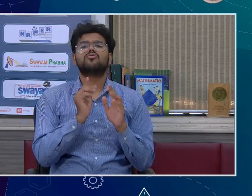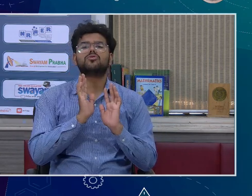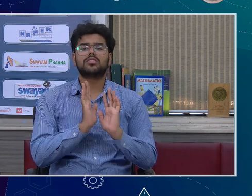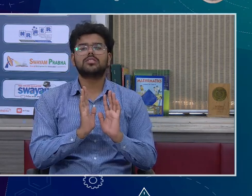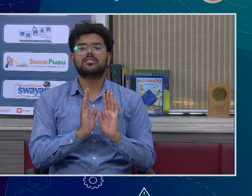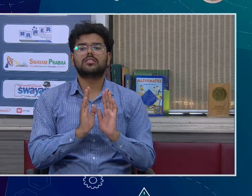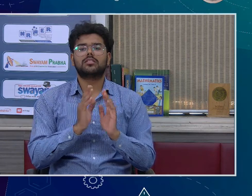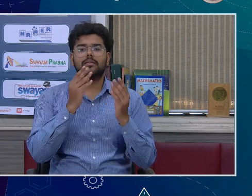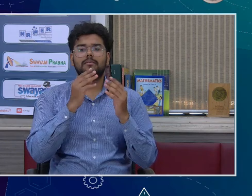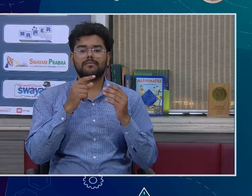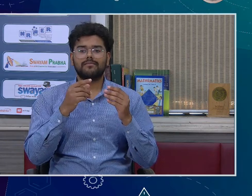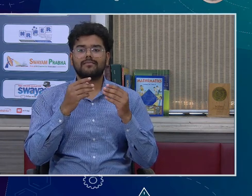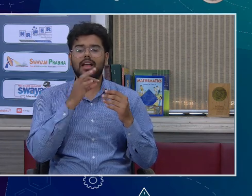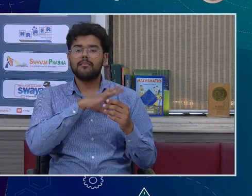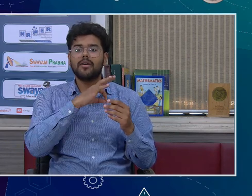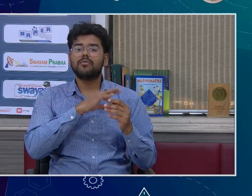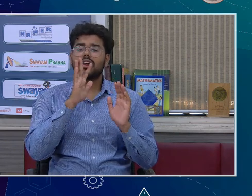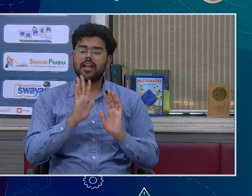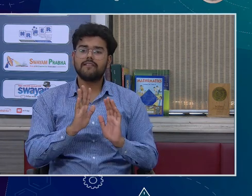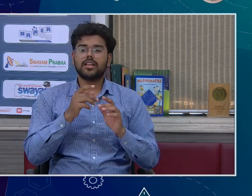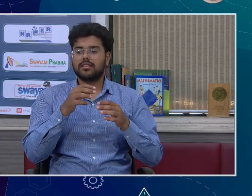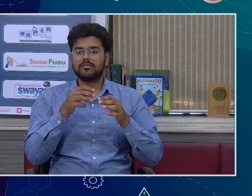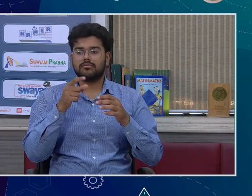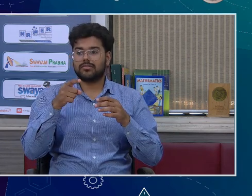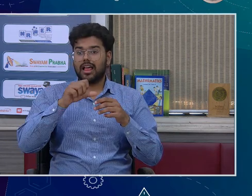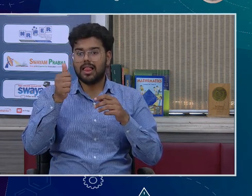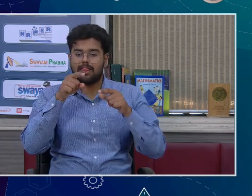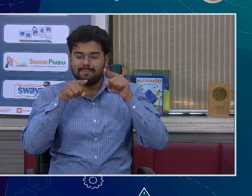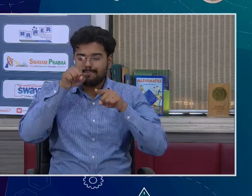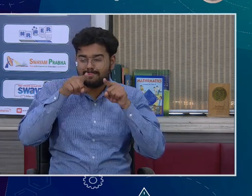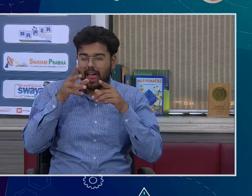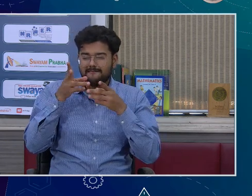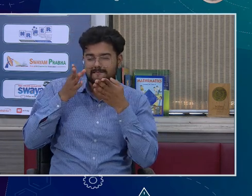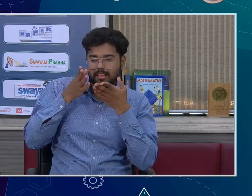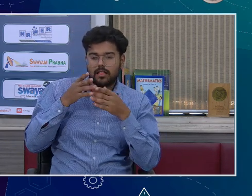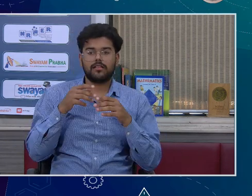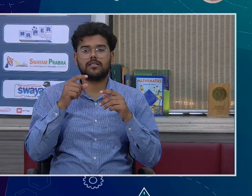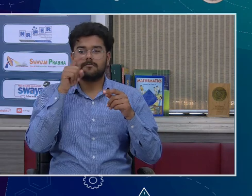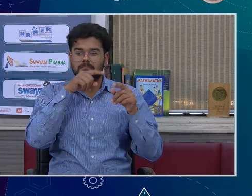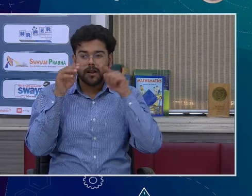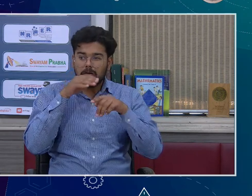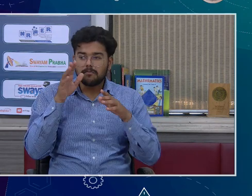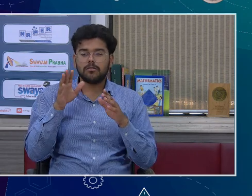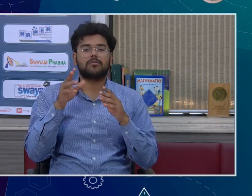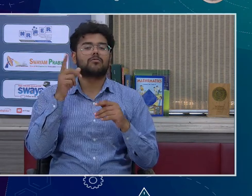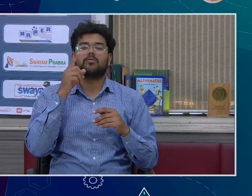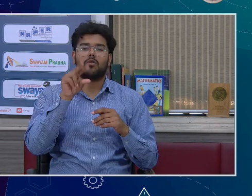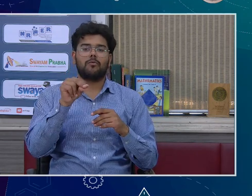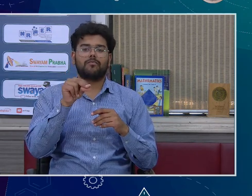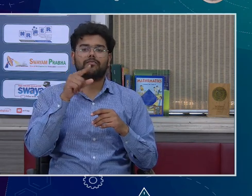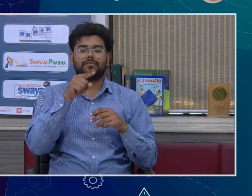टू आवरसेल्व्स एंड डोंट कंपेयर योरसेल्फ विद एनीबॉडी. सो दैट्स बेसिकली व्हाट इज द टीचिंग ऑफ दिस